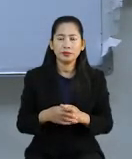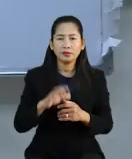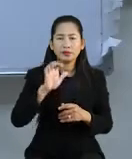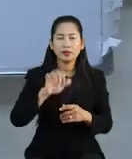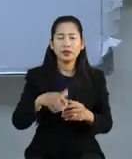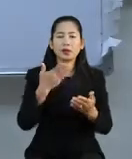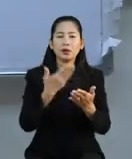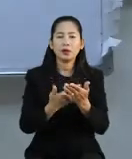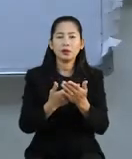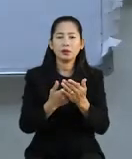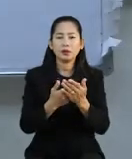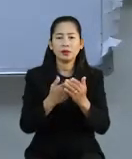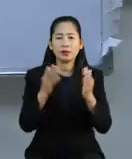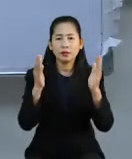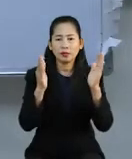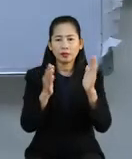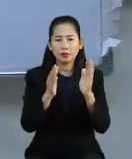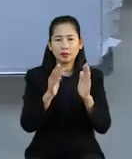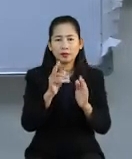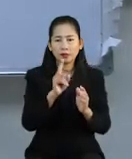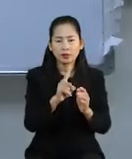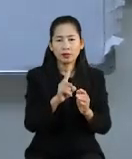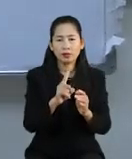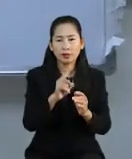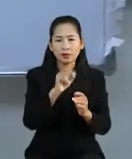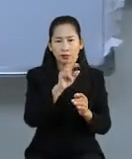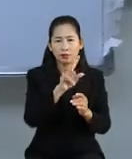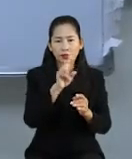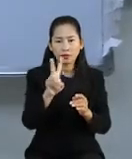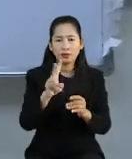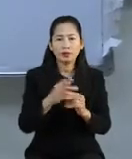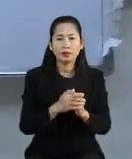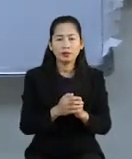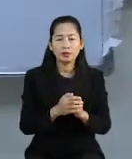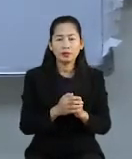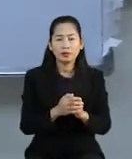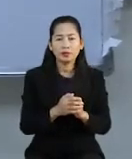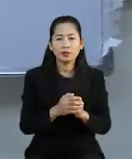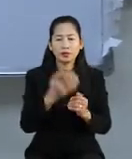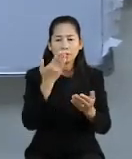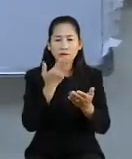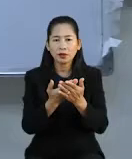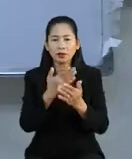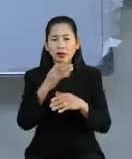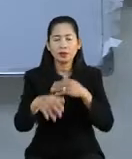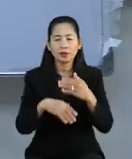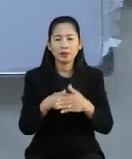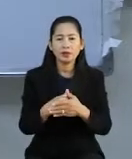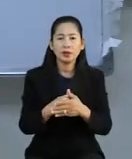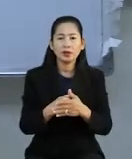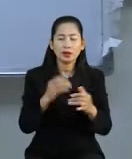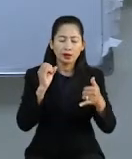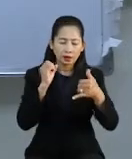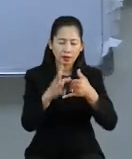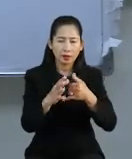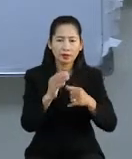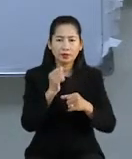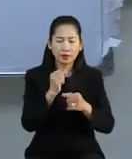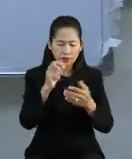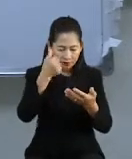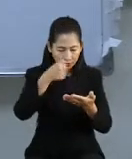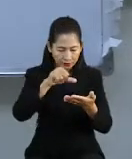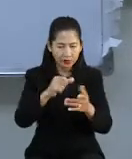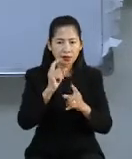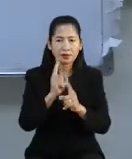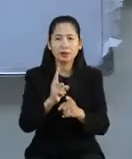Chà, con xong tệ đầy mùi con. Xong con tệ đầy bí. Chà, con chan tặng con nè. Lớ chấp đám thưa ca. Tiếng